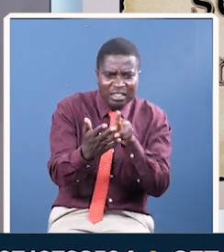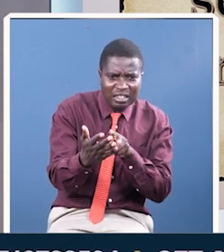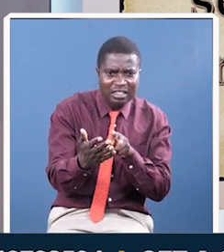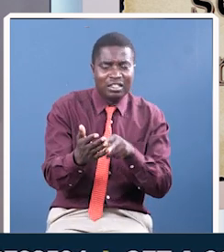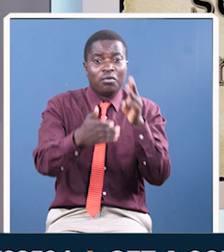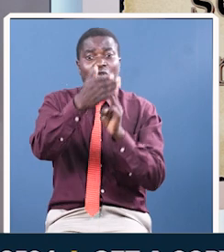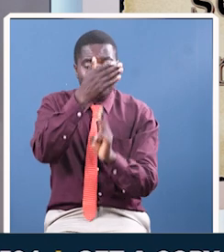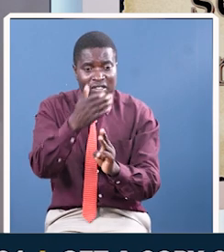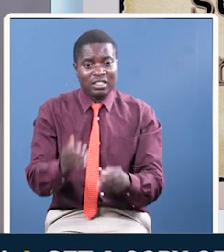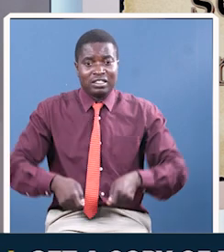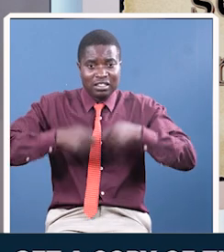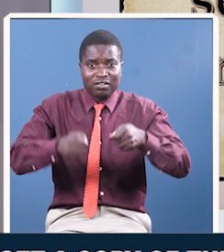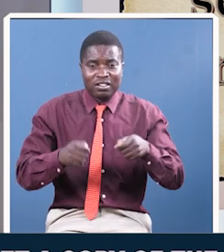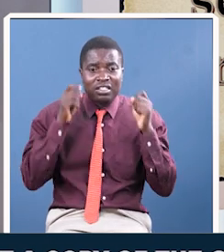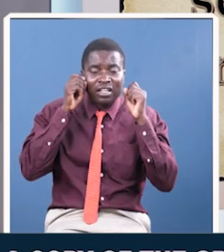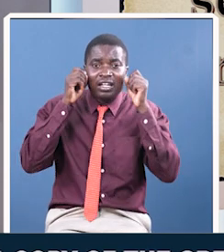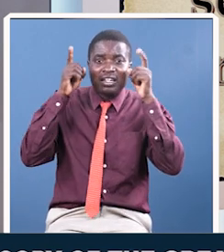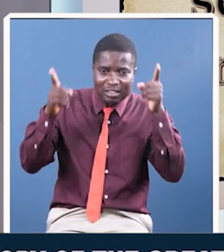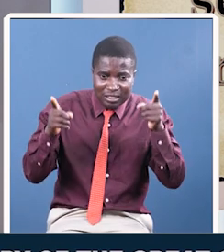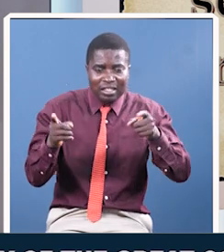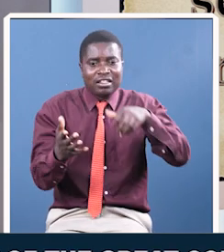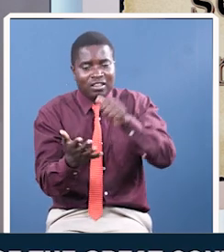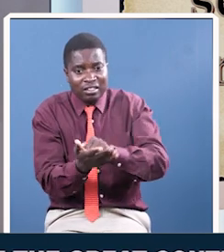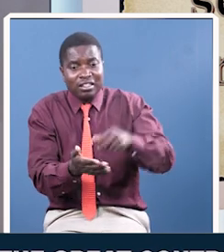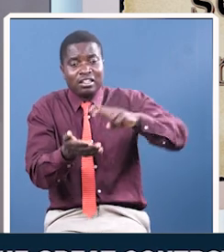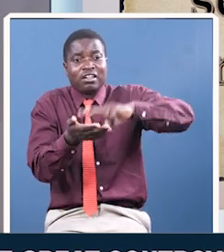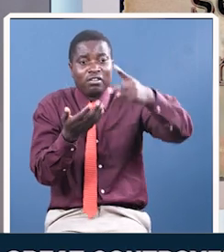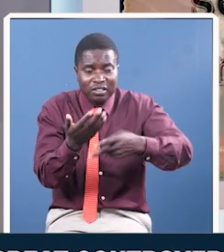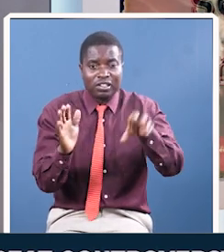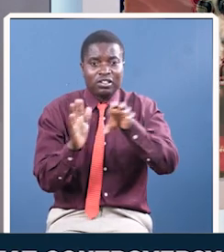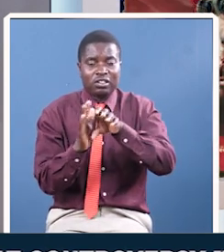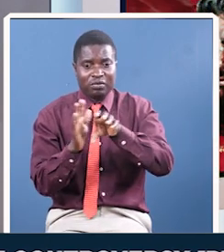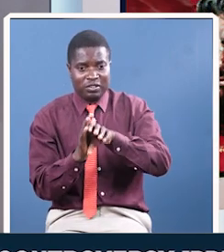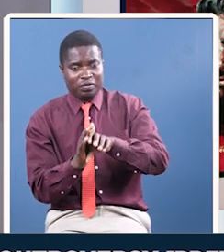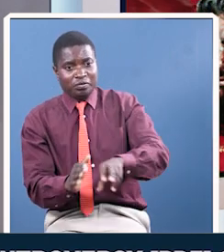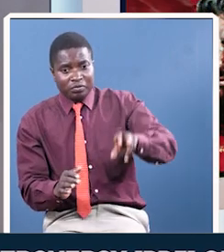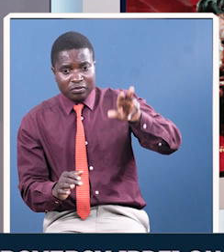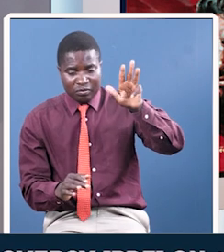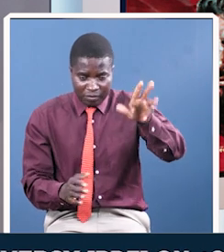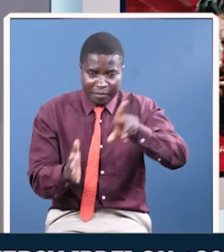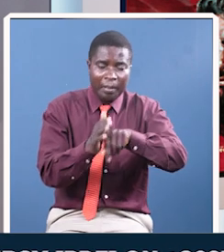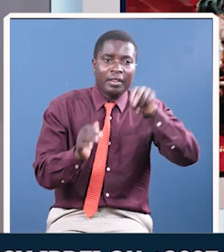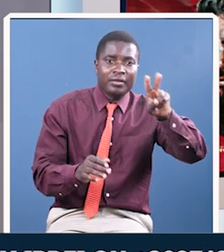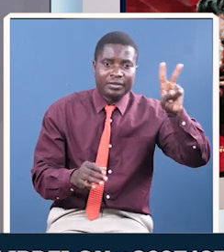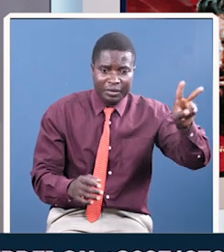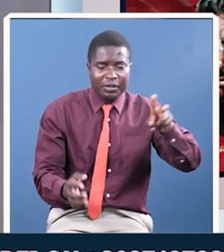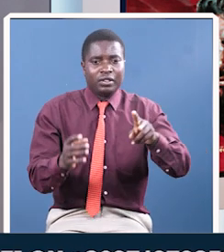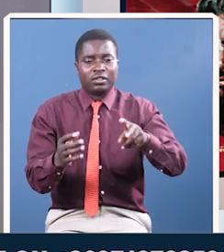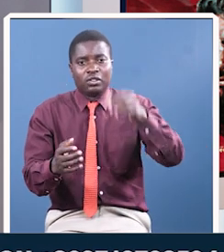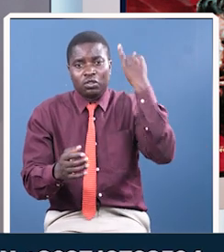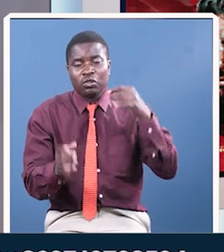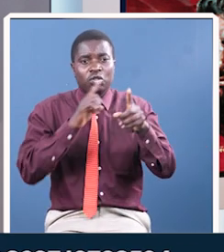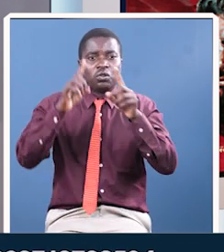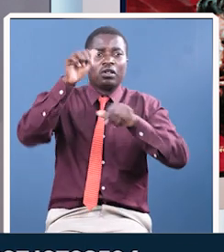taatiri blind. That's why pana Revelation chapter 22 Johani anotoudzwa kuti hama dzako